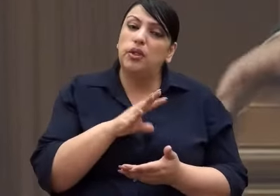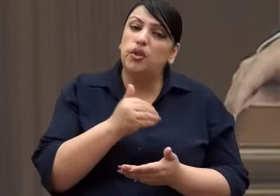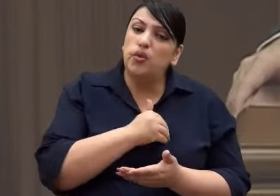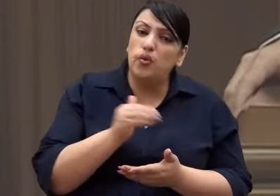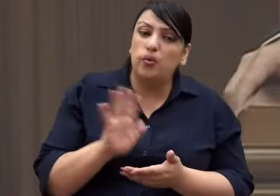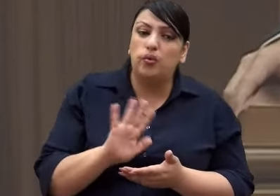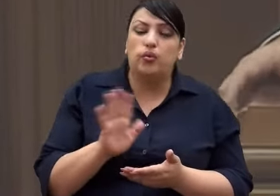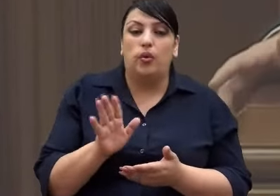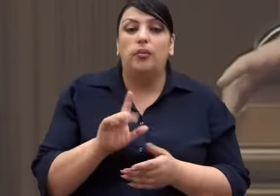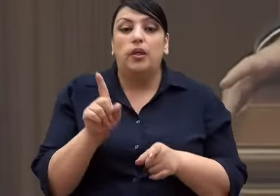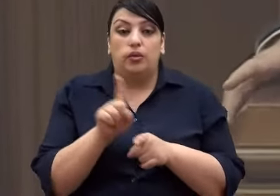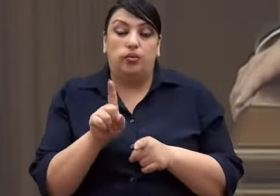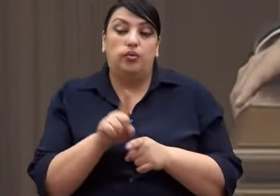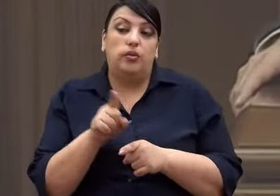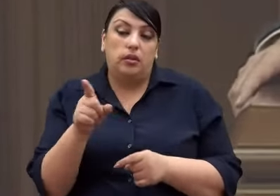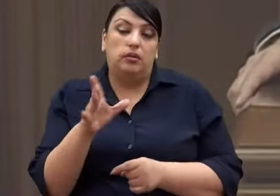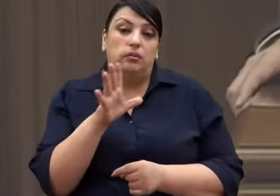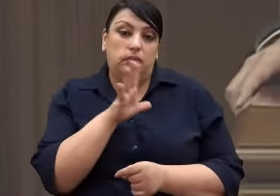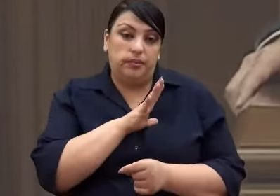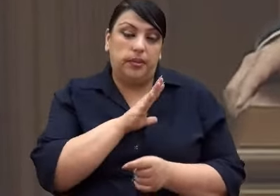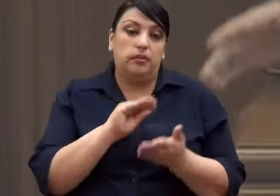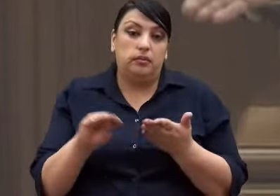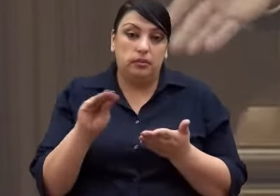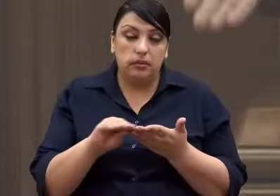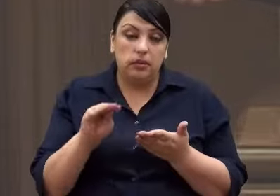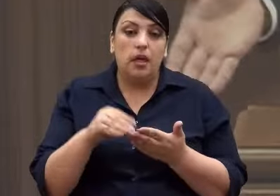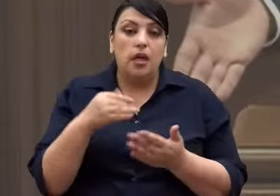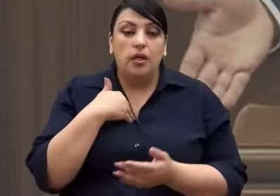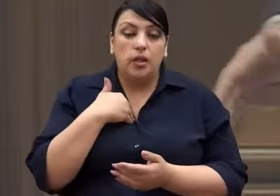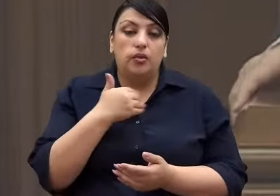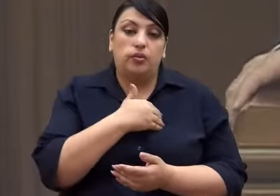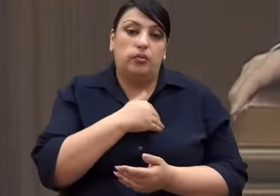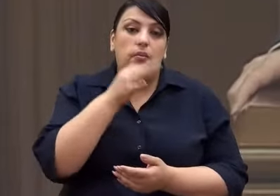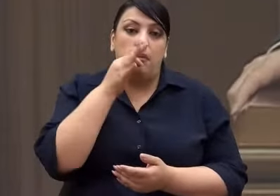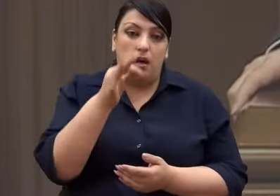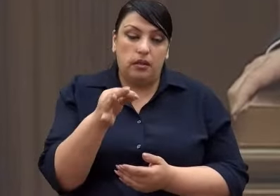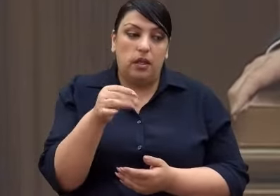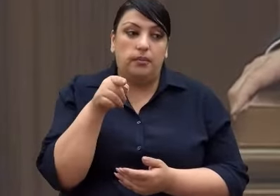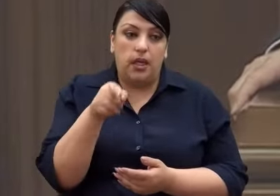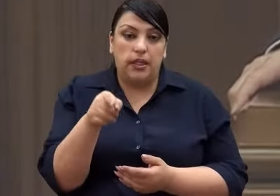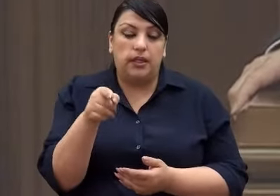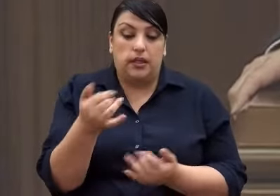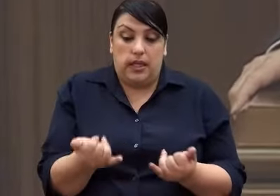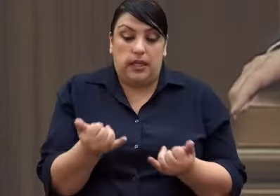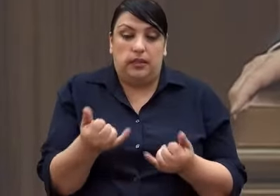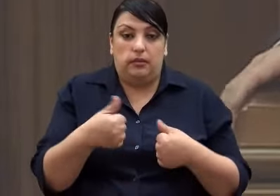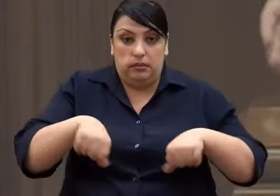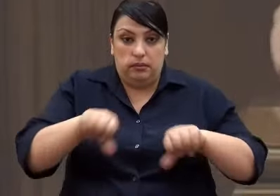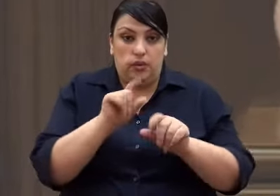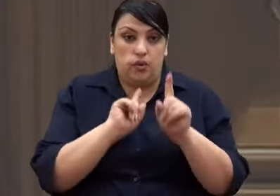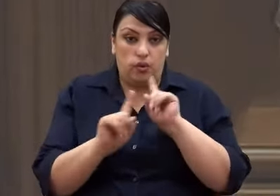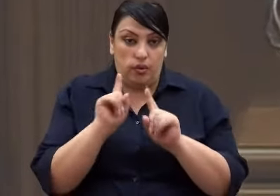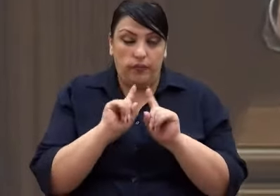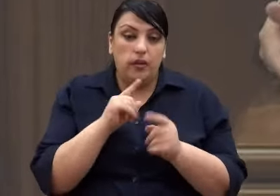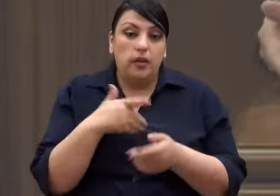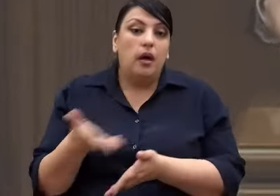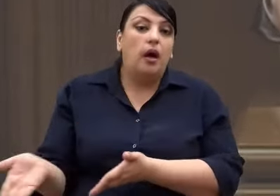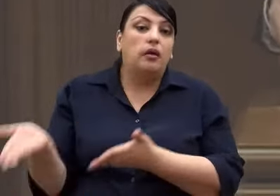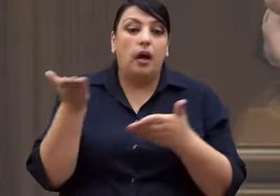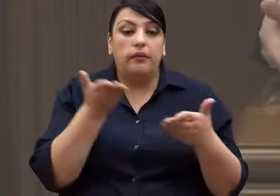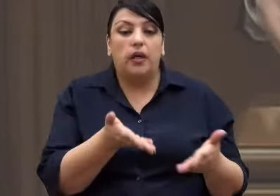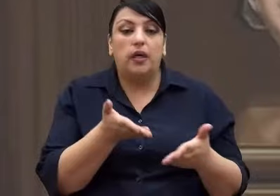նման մեկնաբանություններ, ես ևս մեկ անգամ ուզեմ հիշեցնել, որ այս լսումները հրավիրվել են մեր